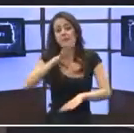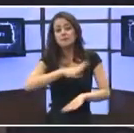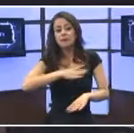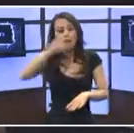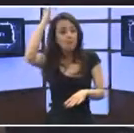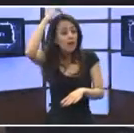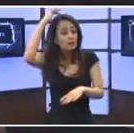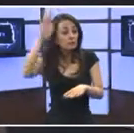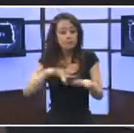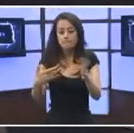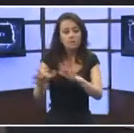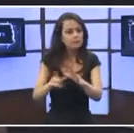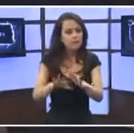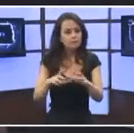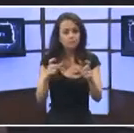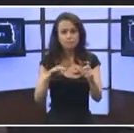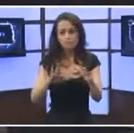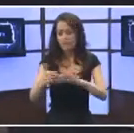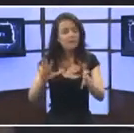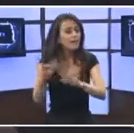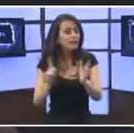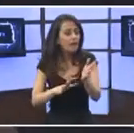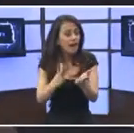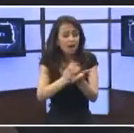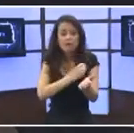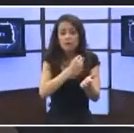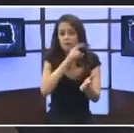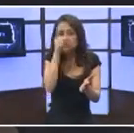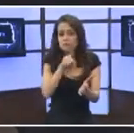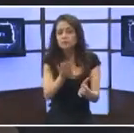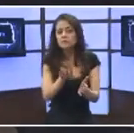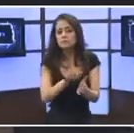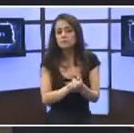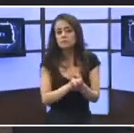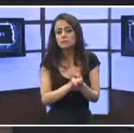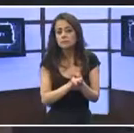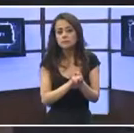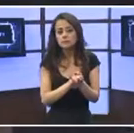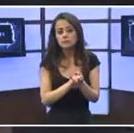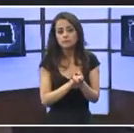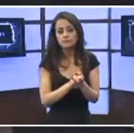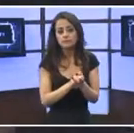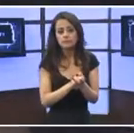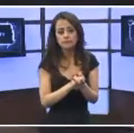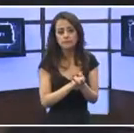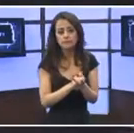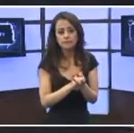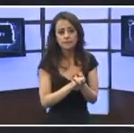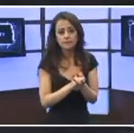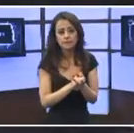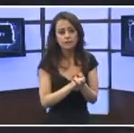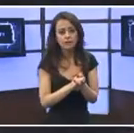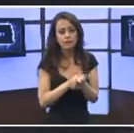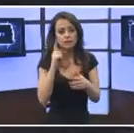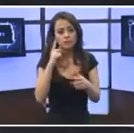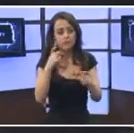neler kazandırdı? Bakın Engelliler Sarayı. Ben 6 tane ülkeyi gezdim. Avrupa ülkelerini burayı evet. yapmak için. Bir yerde